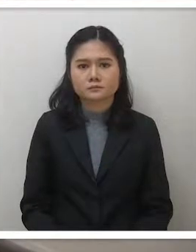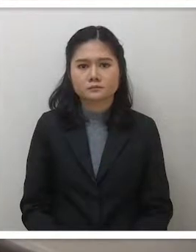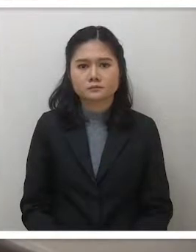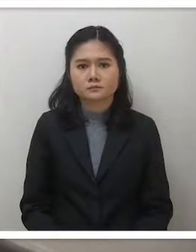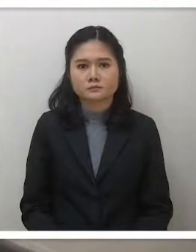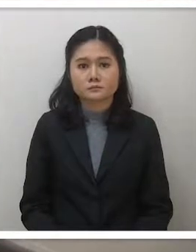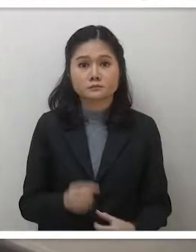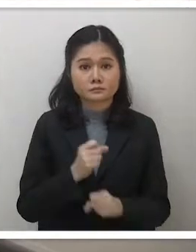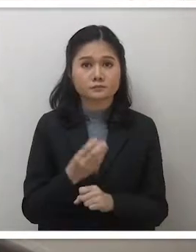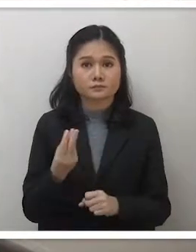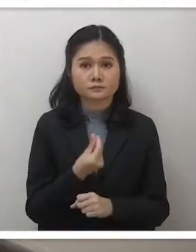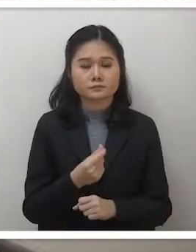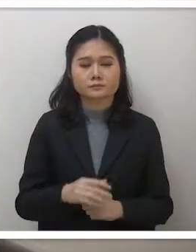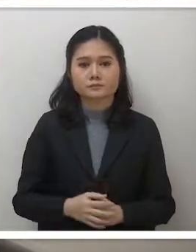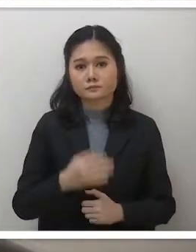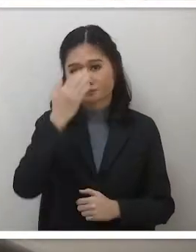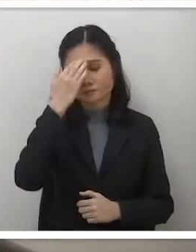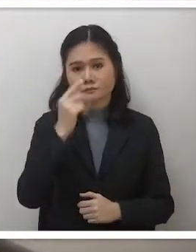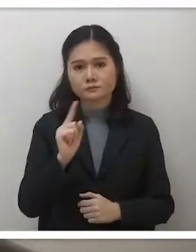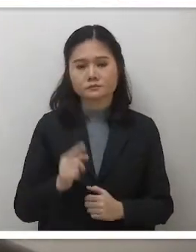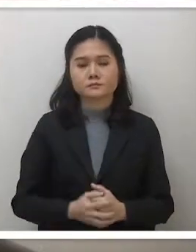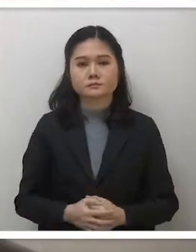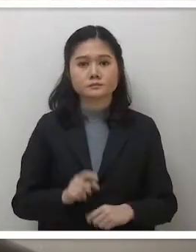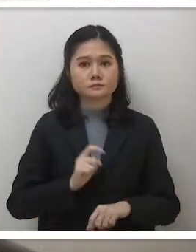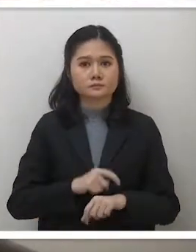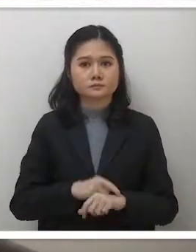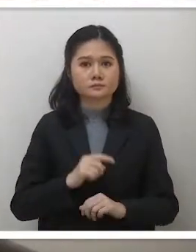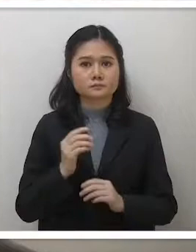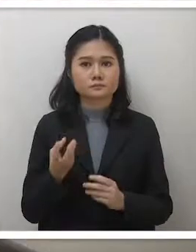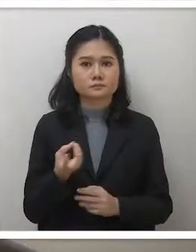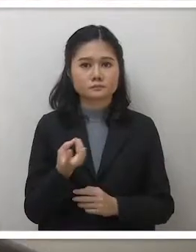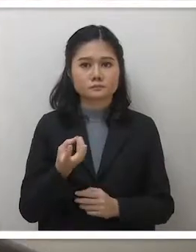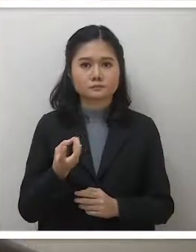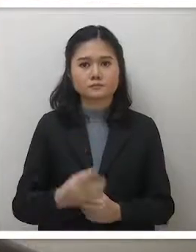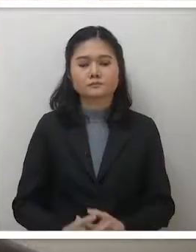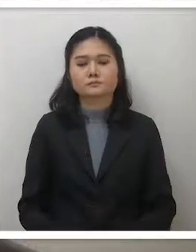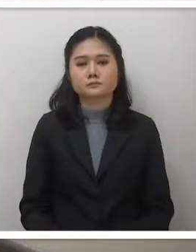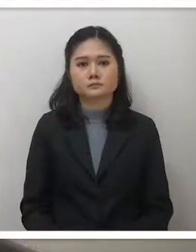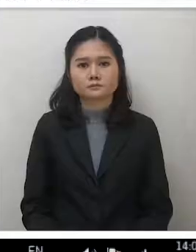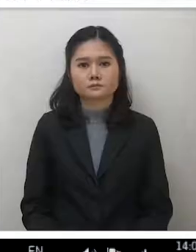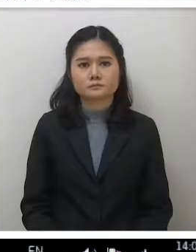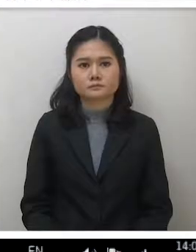ครูจะทำเร็วนิดนึงเนื่องจากว่าเวลาจำกัดนะครับ